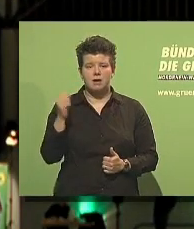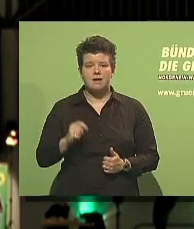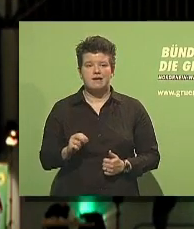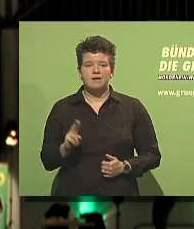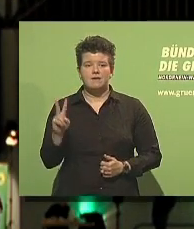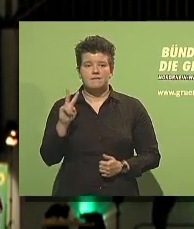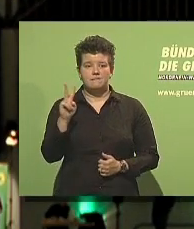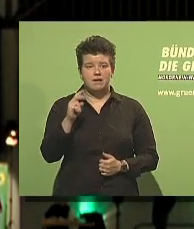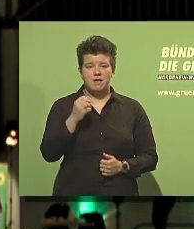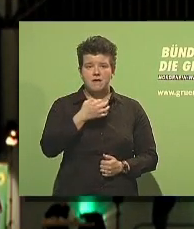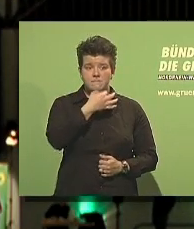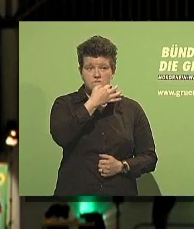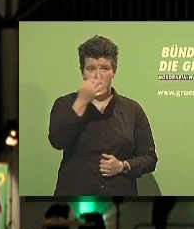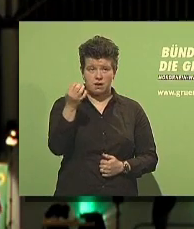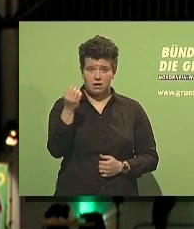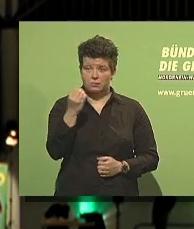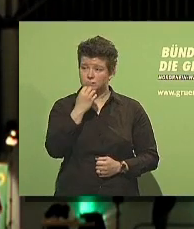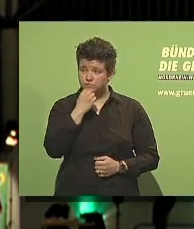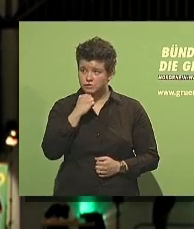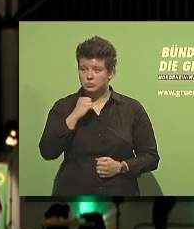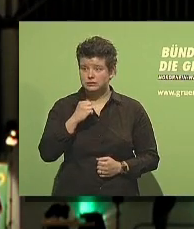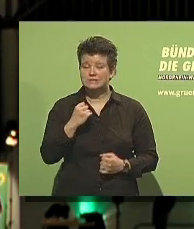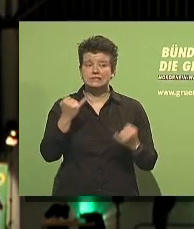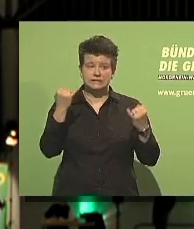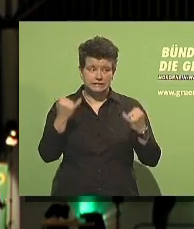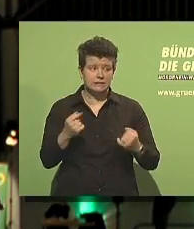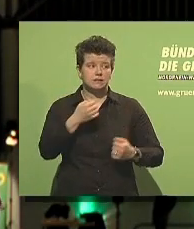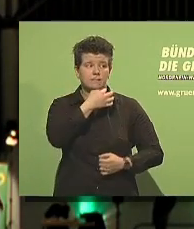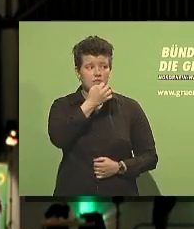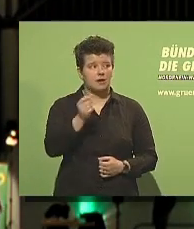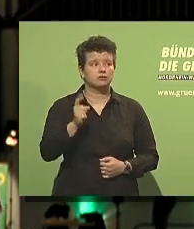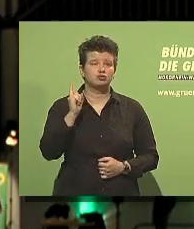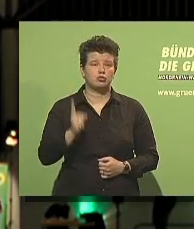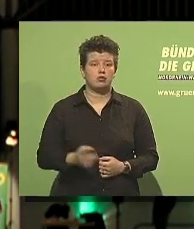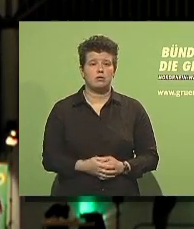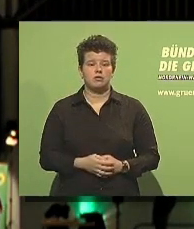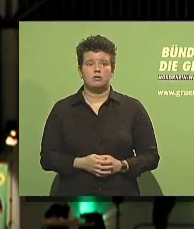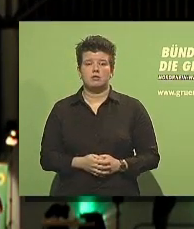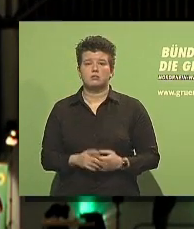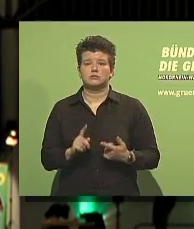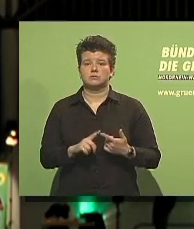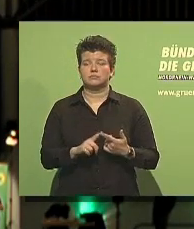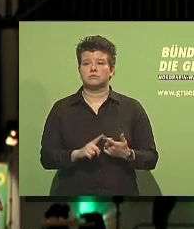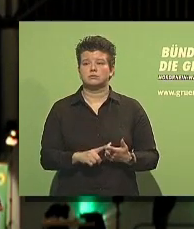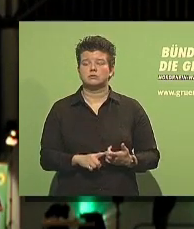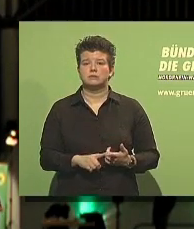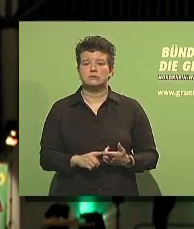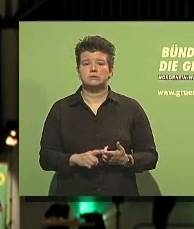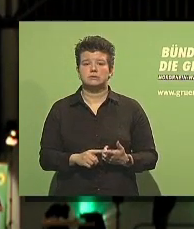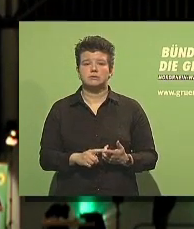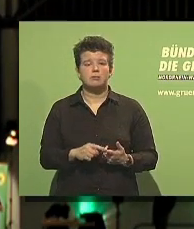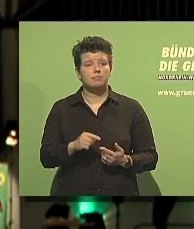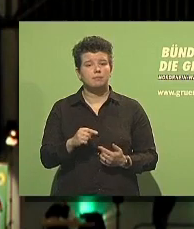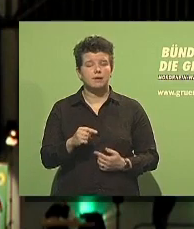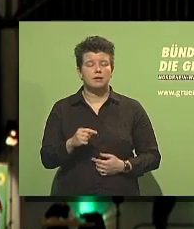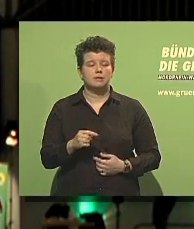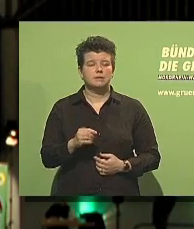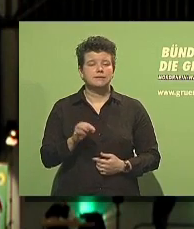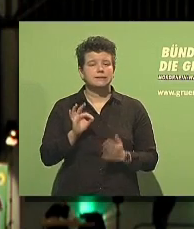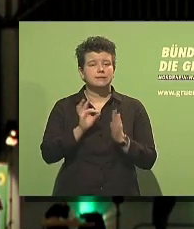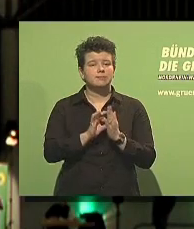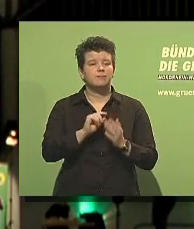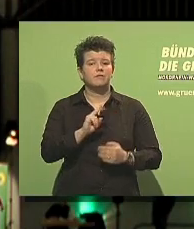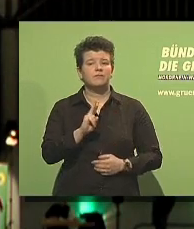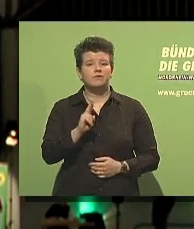Fragen einwerfen möchte, dann direkt jetzt. Und dann noch der Hinweis für alle Kandidatinnen und Kandidaten, die auch noch